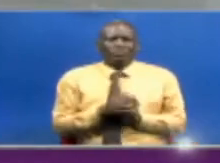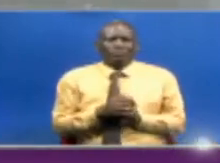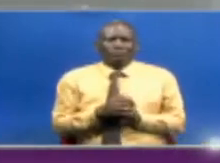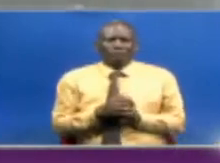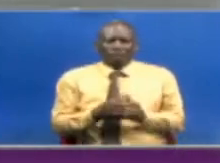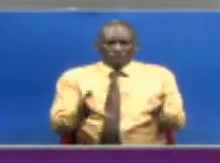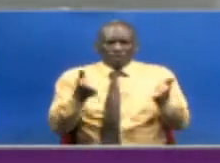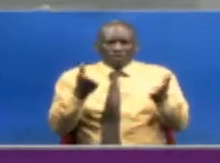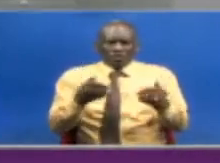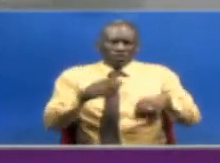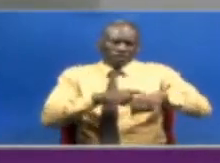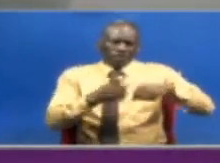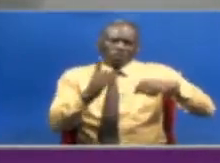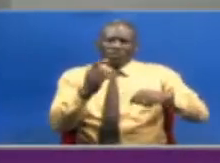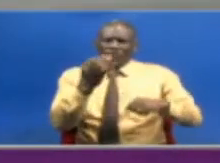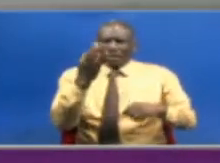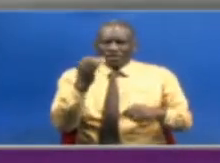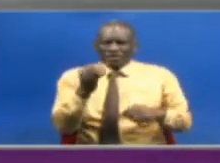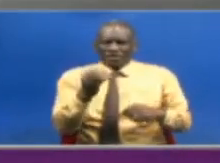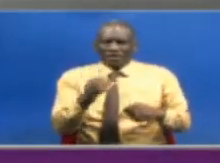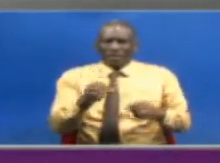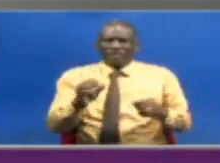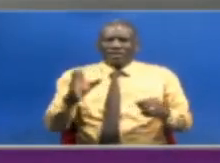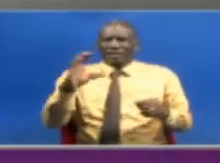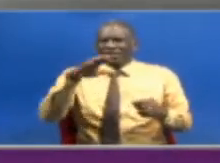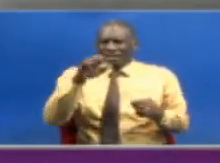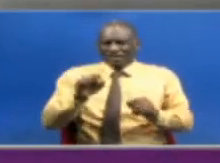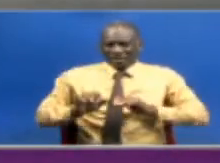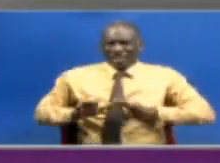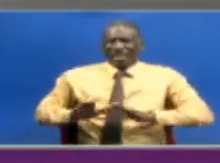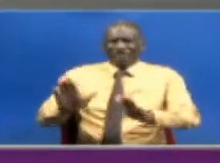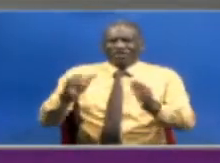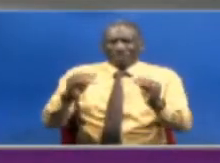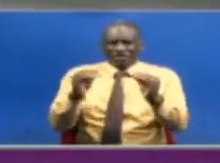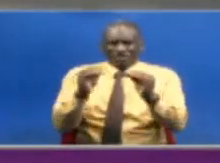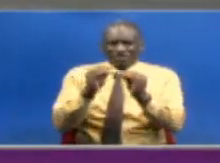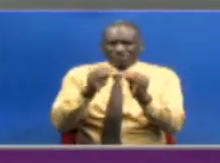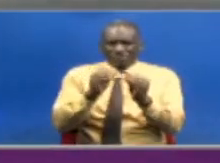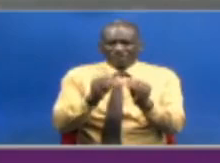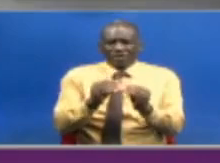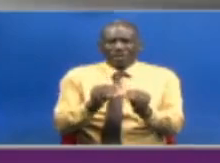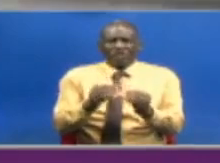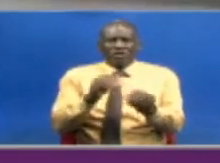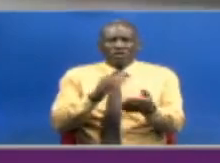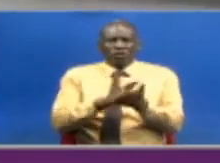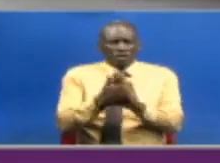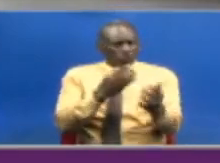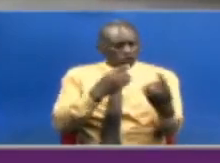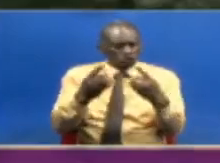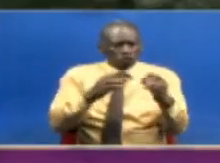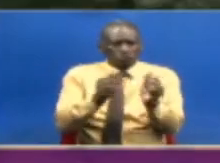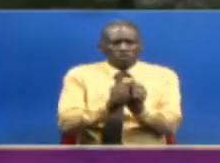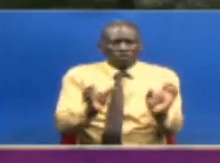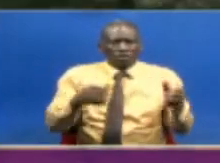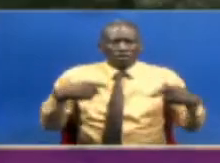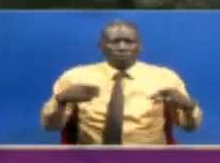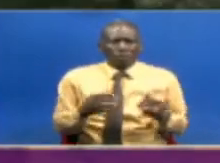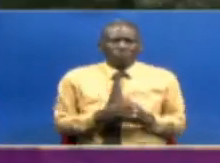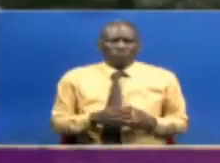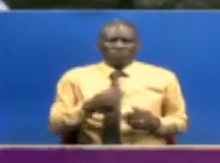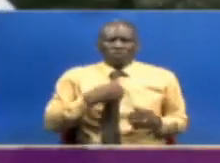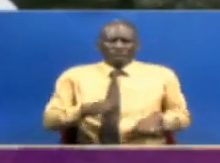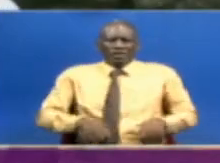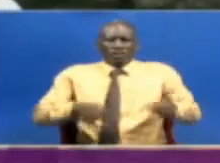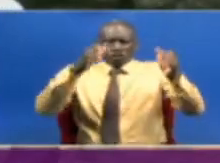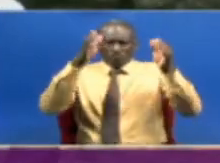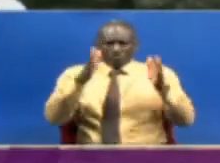Saa 7:30 Kindiki aliondoka katika mkutano huo pasi na kuzungumza na wanahabari. Mimi kama chairman